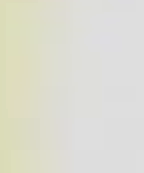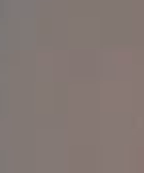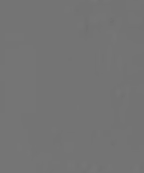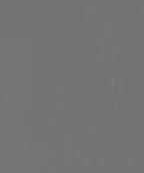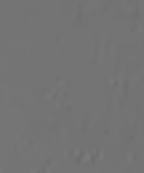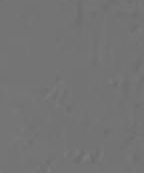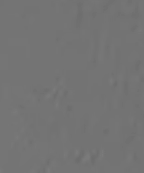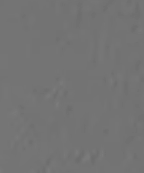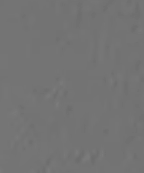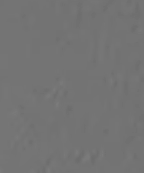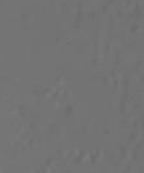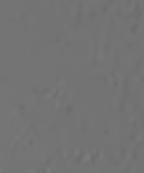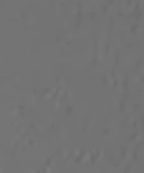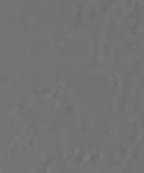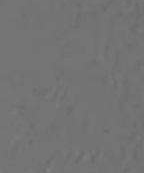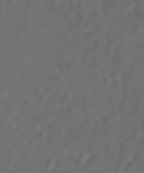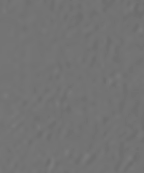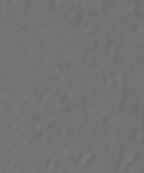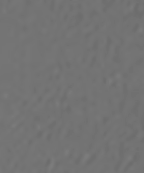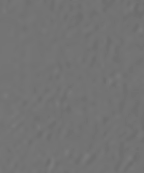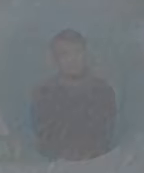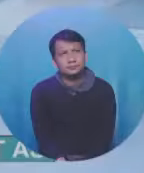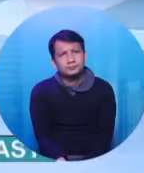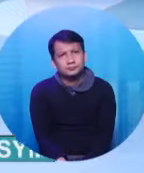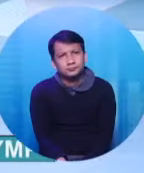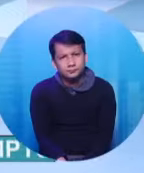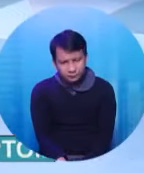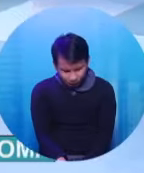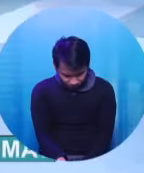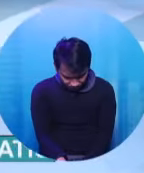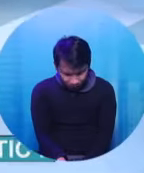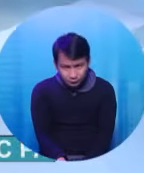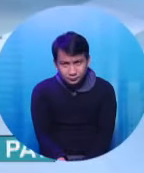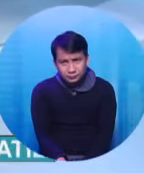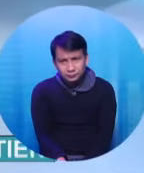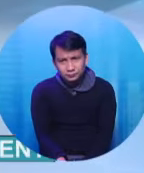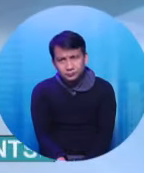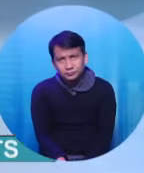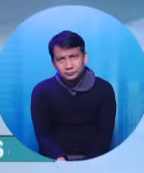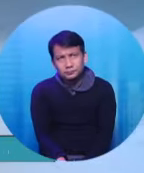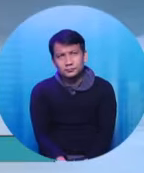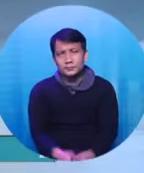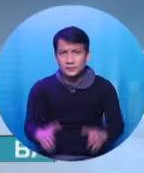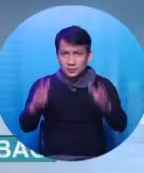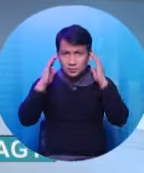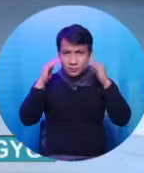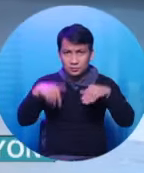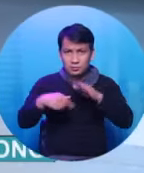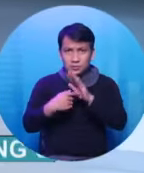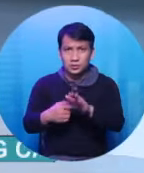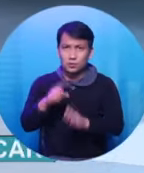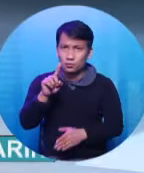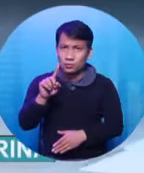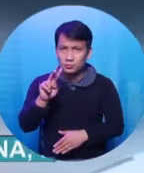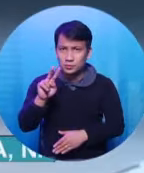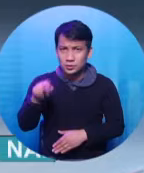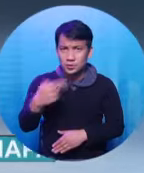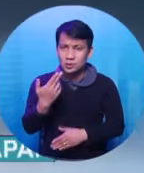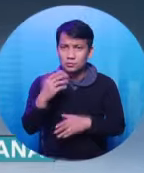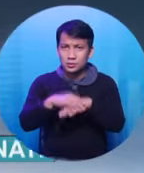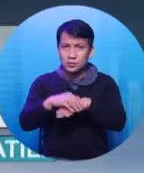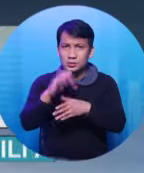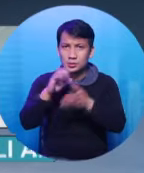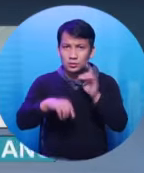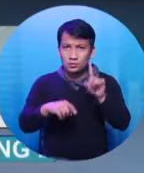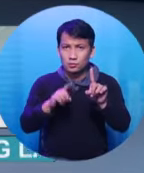ng ating bayan, kailangan ka ng mga Pilipino, lalo ng mga maliliit. Tutok lang kayo dito sa 1PH Signal Channel